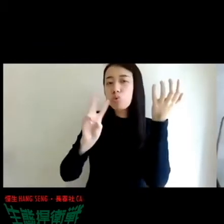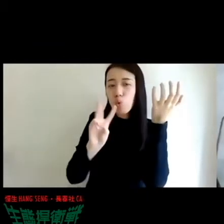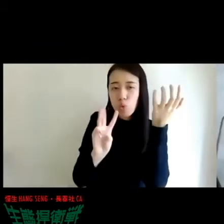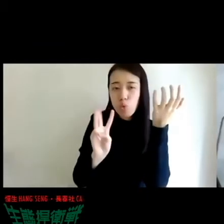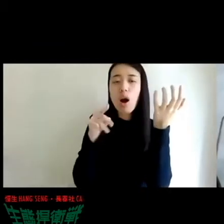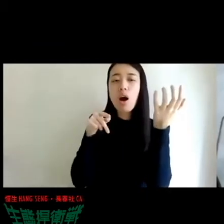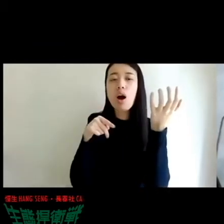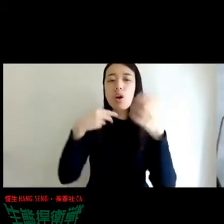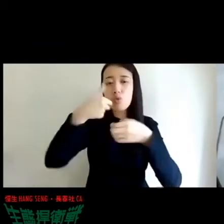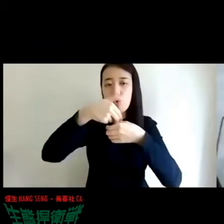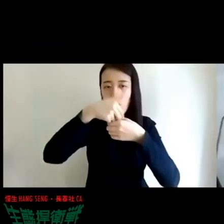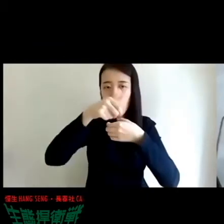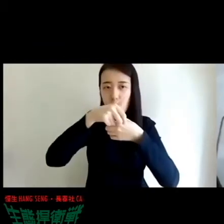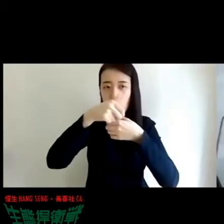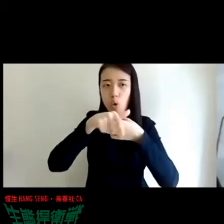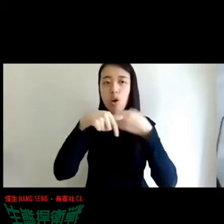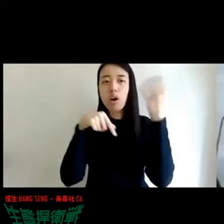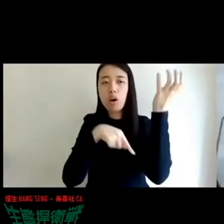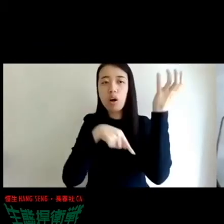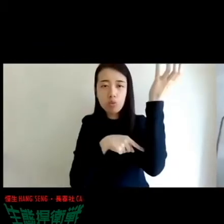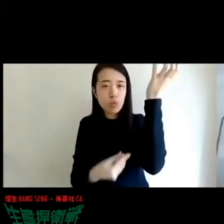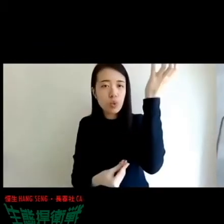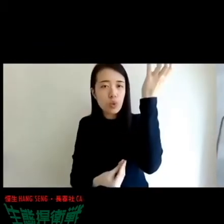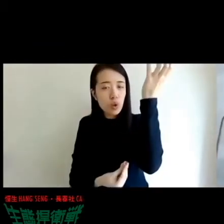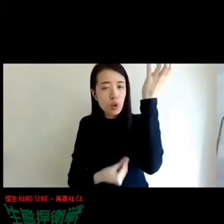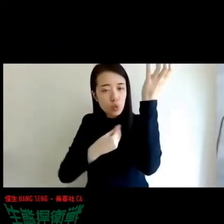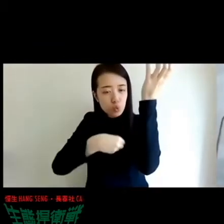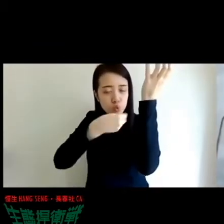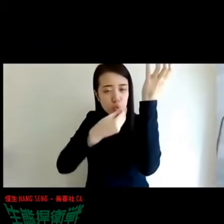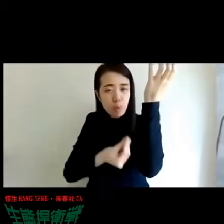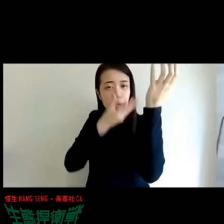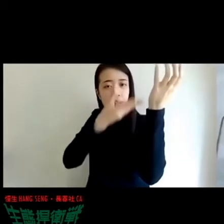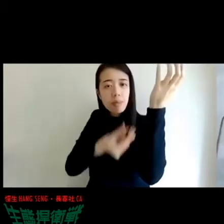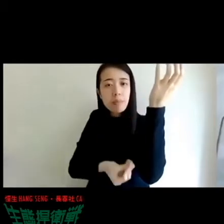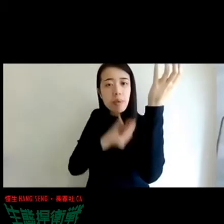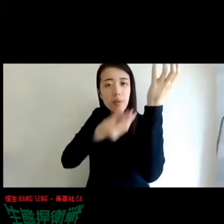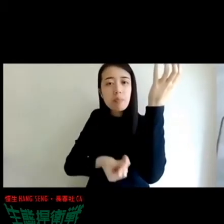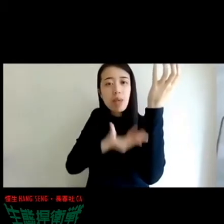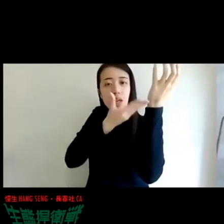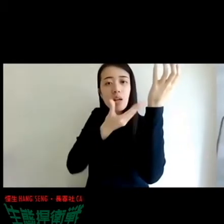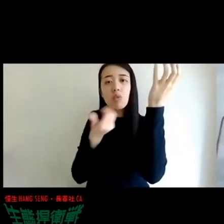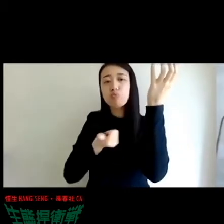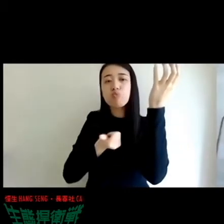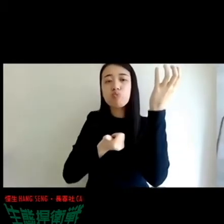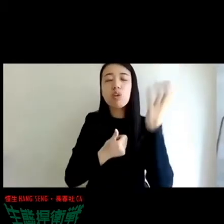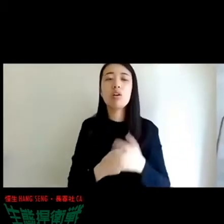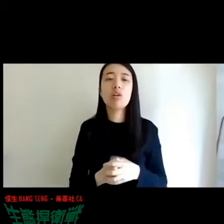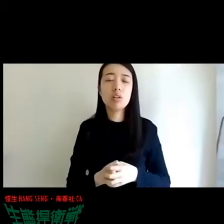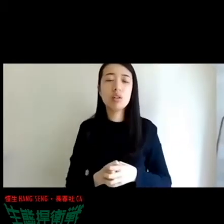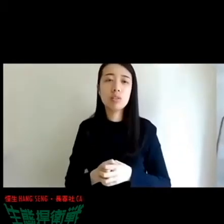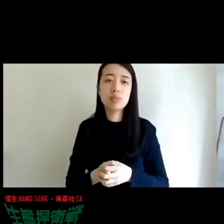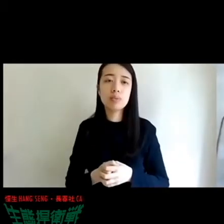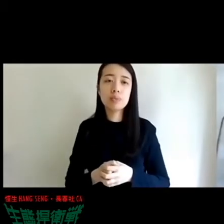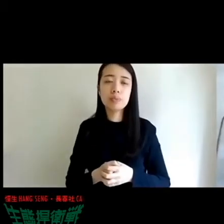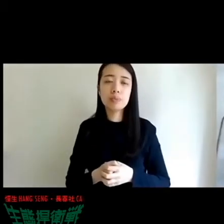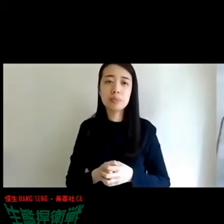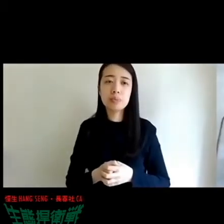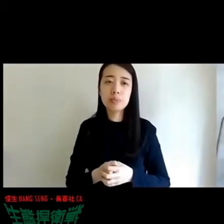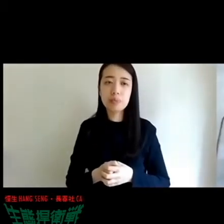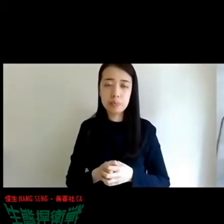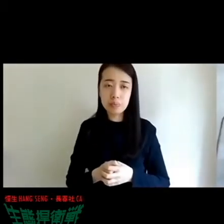同埋養分俾全棵樹去使用嘅。咁我呢度咧就有